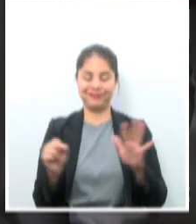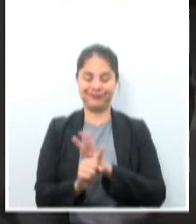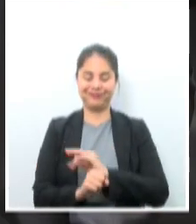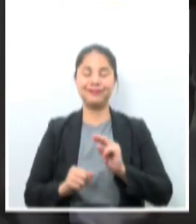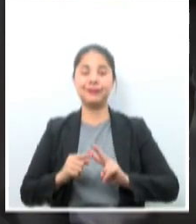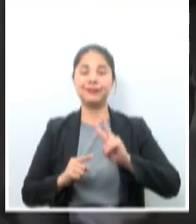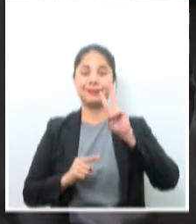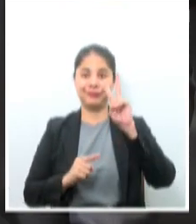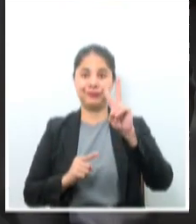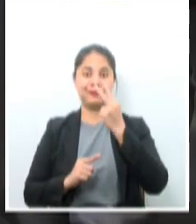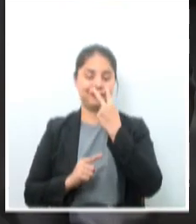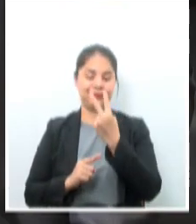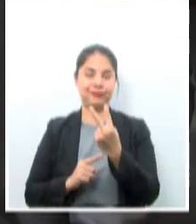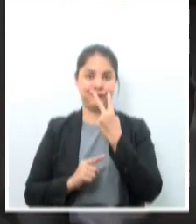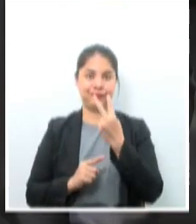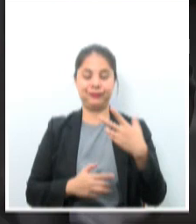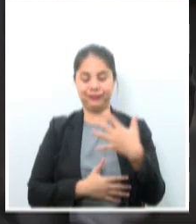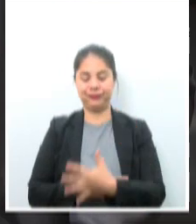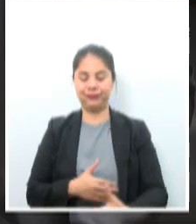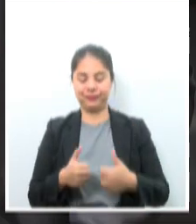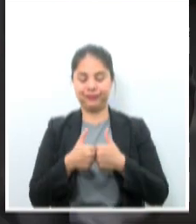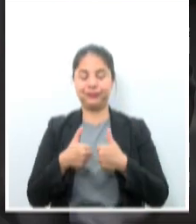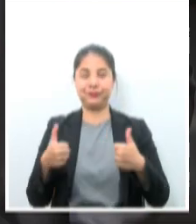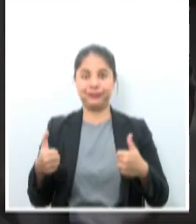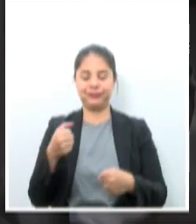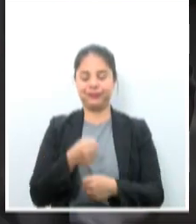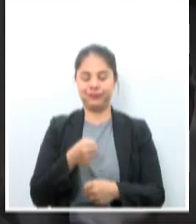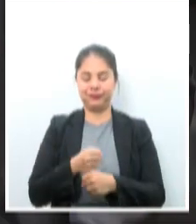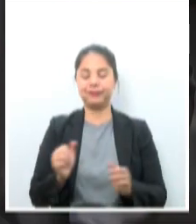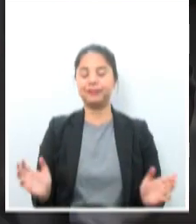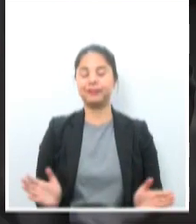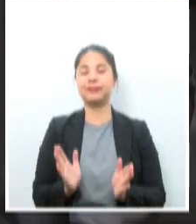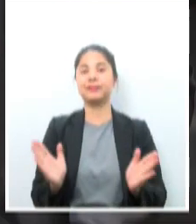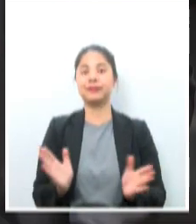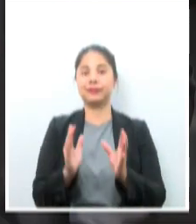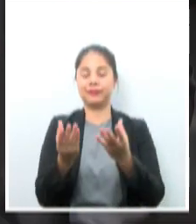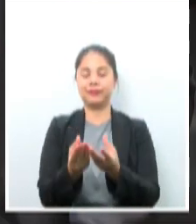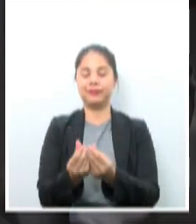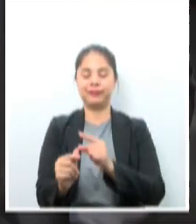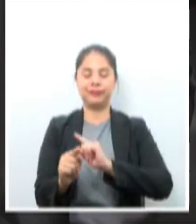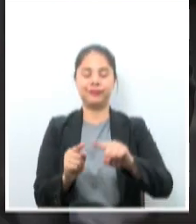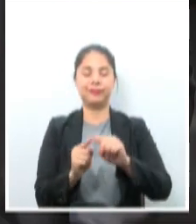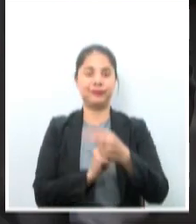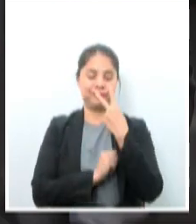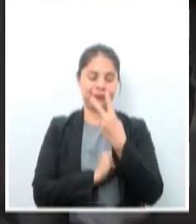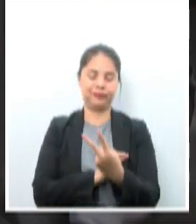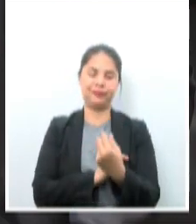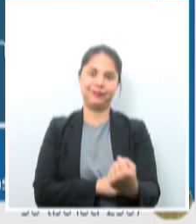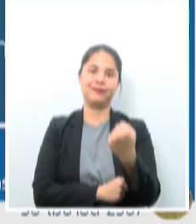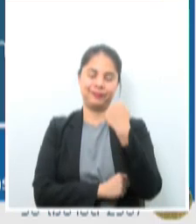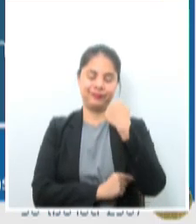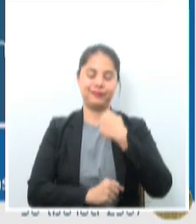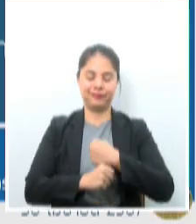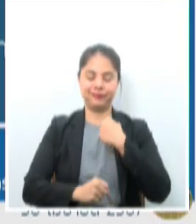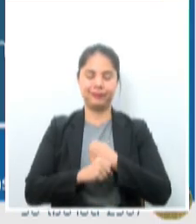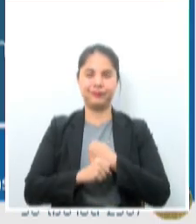การสร้างสภาพแวดล้อมที่เอื้อต่อการมีสุขภาพที่ดีโดยส่งเสริมและสนับสนุนการจัดระเบียบพื้นที่ให้มีความมั่นคงและปลอดภัยในทุกมิติล